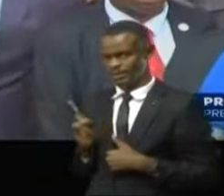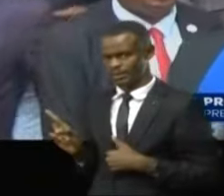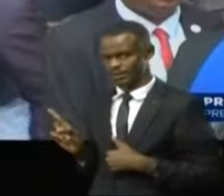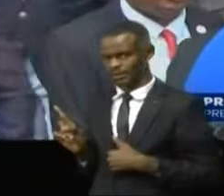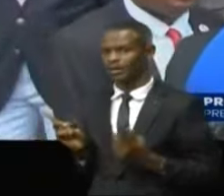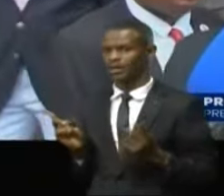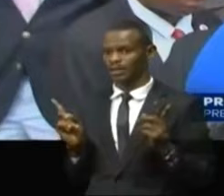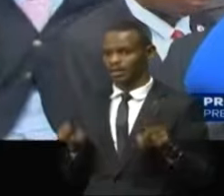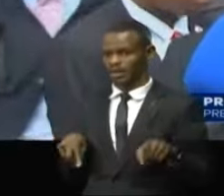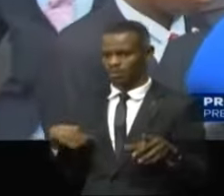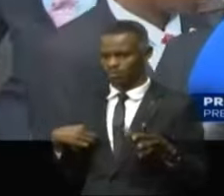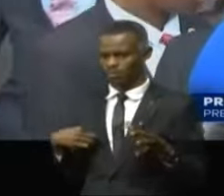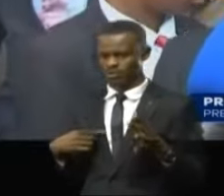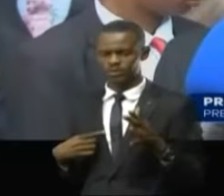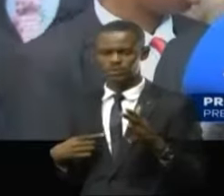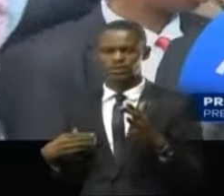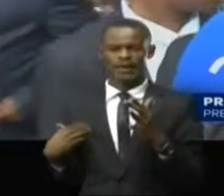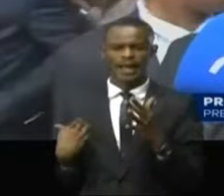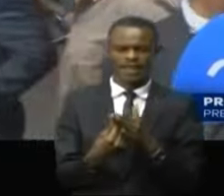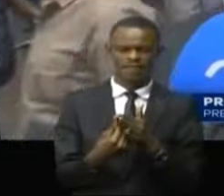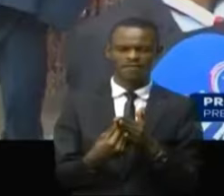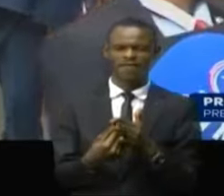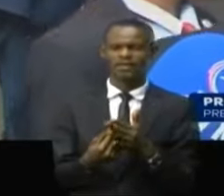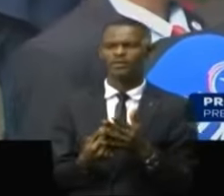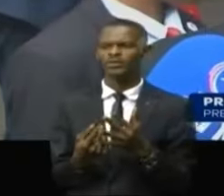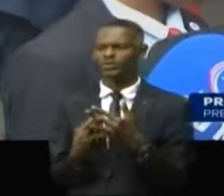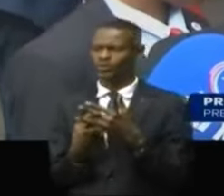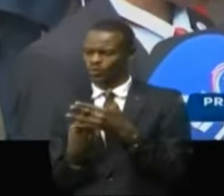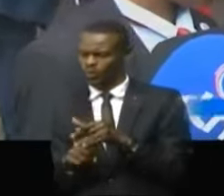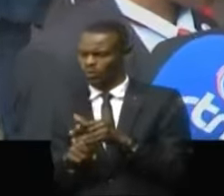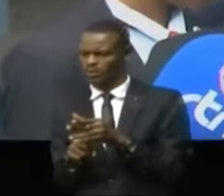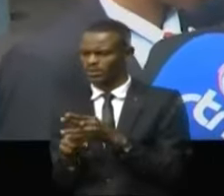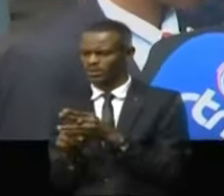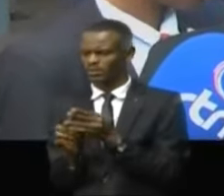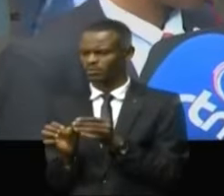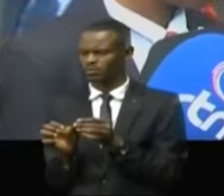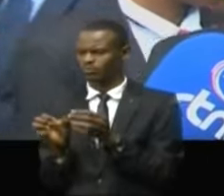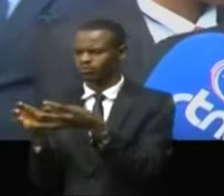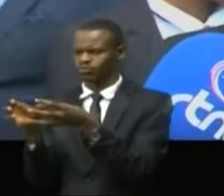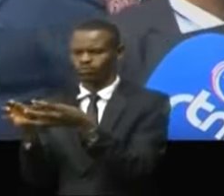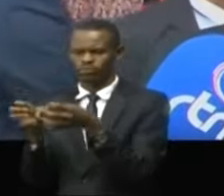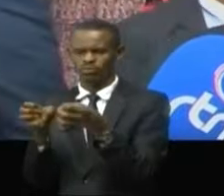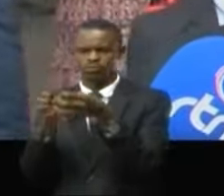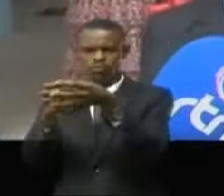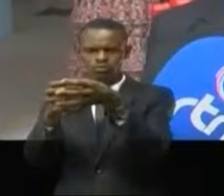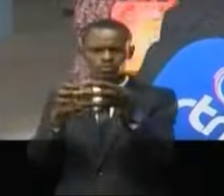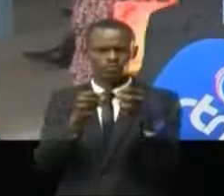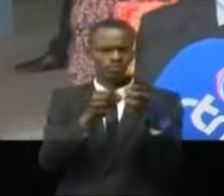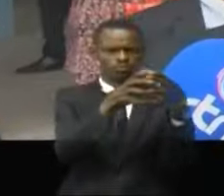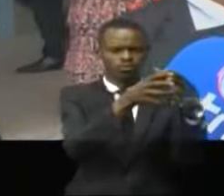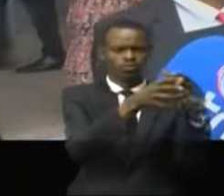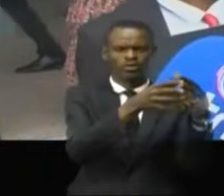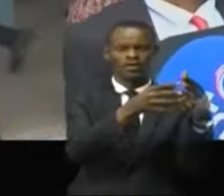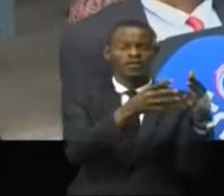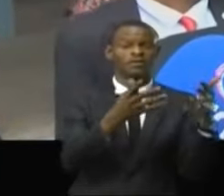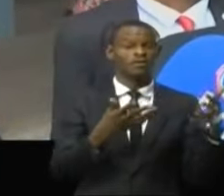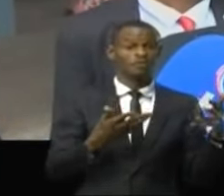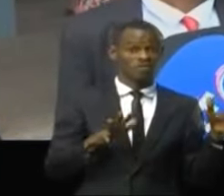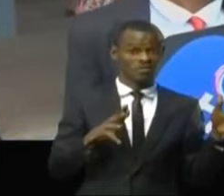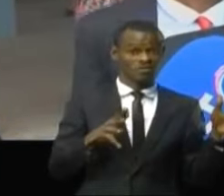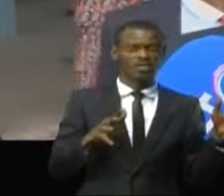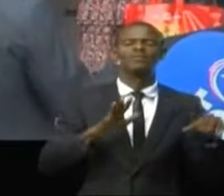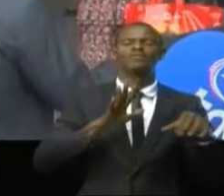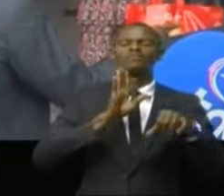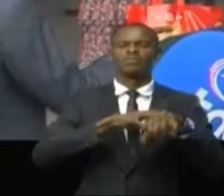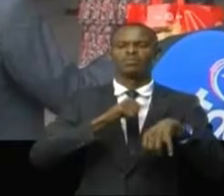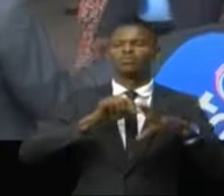avec chaque catégorie de collaborateurs. C'est pour ça que j'ai décidé de mettre tout le monde ensemble, et les greffiers